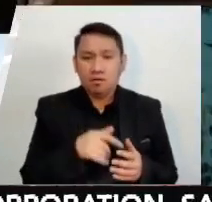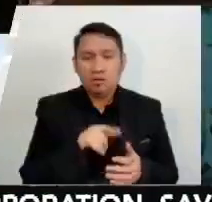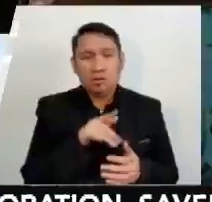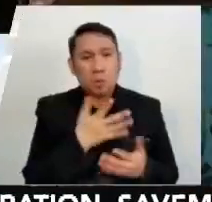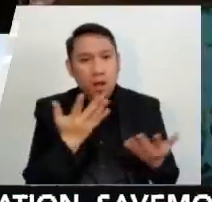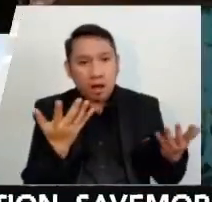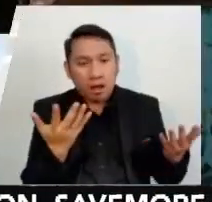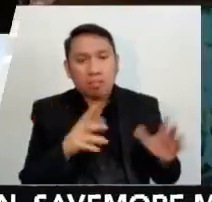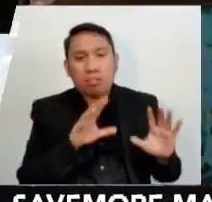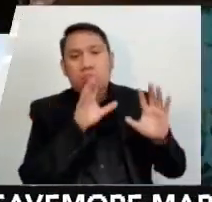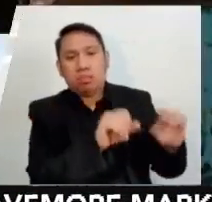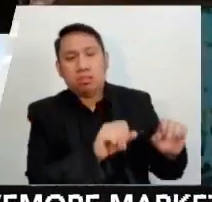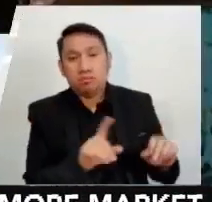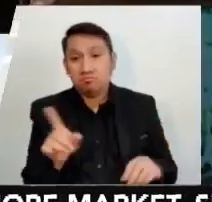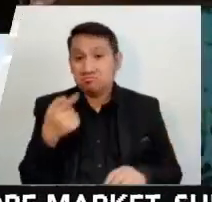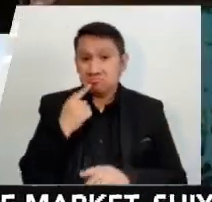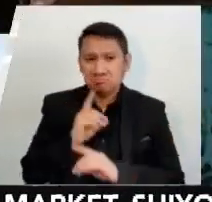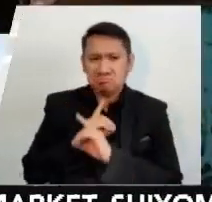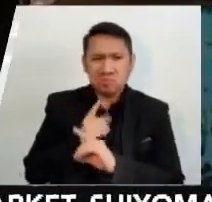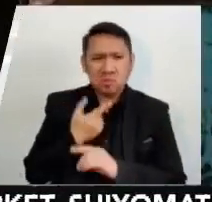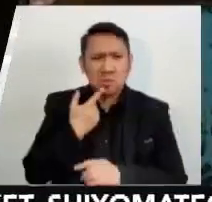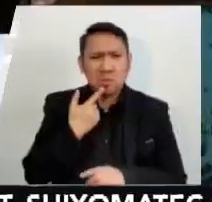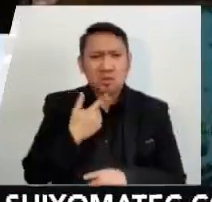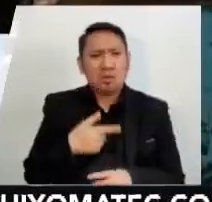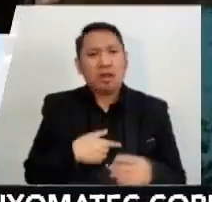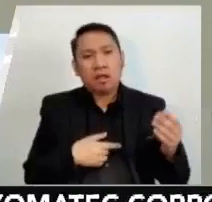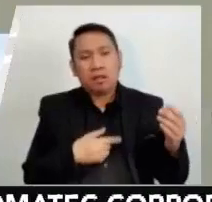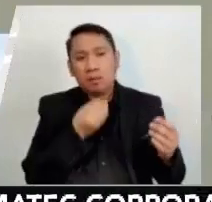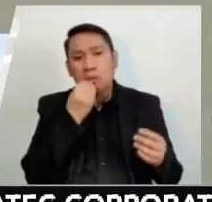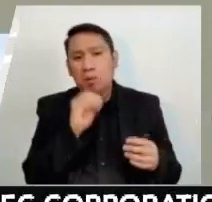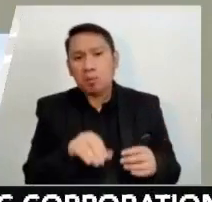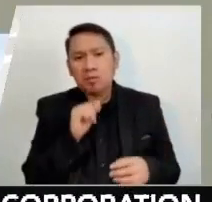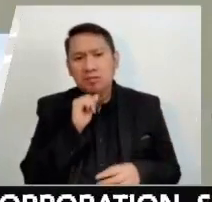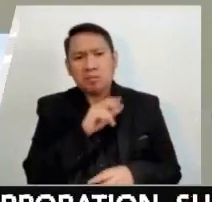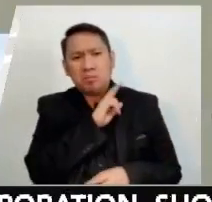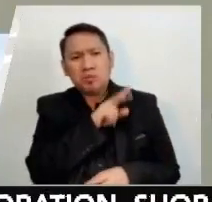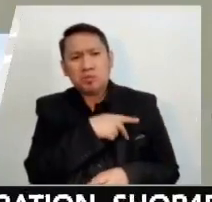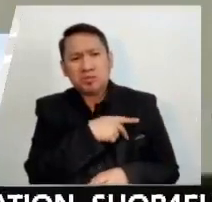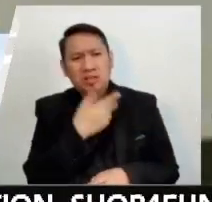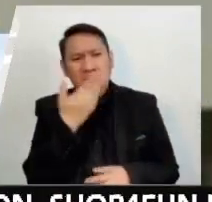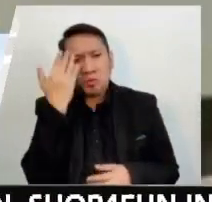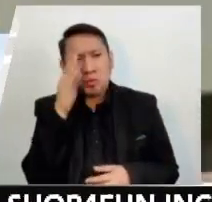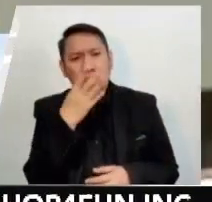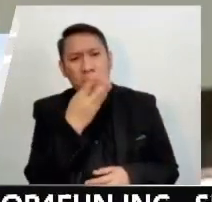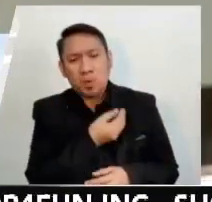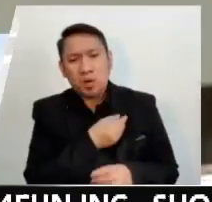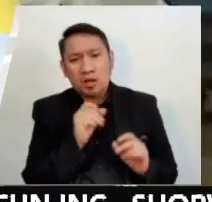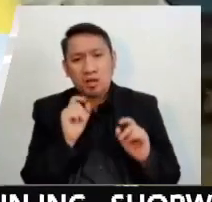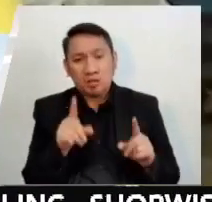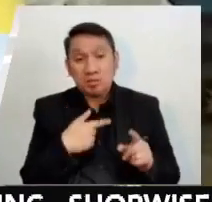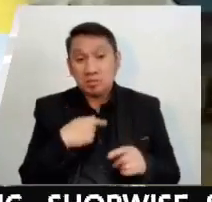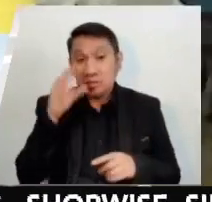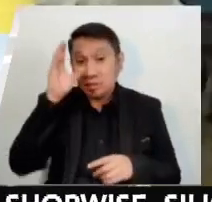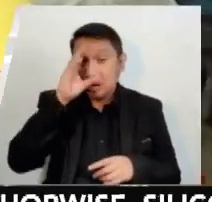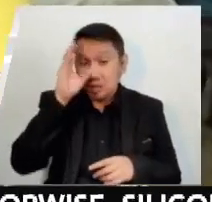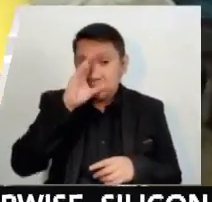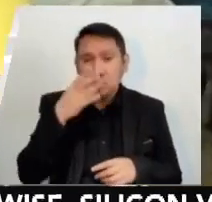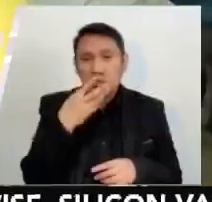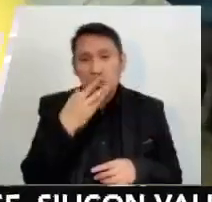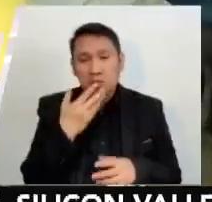ng suspect, napag-utusan lang daw siya magbenta at di raw niya personal nakakilala ang nagpapabenta nito. Naghahanap lang daw siya ng sideline. Ako po